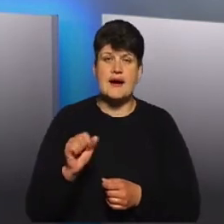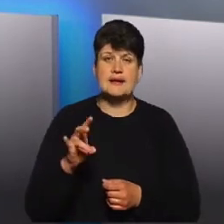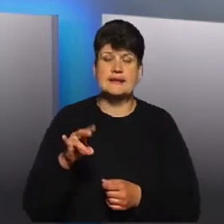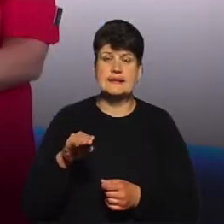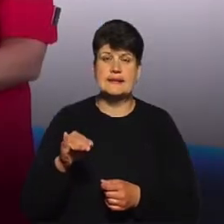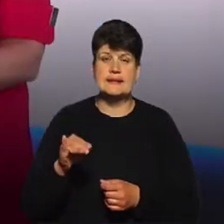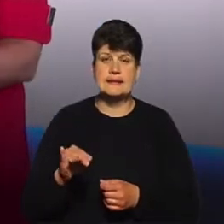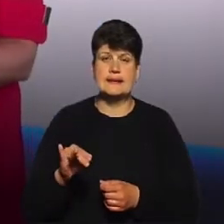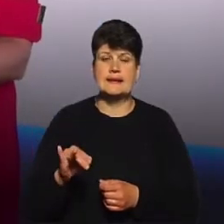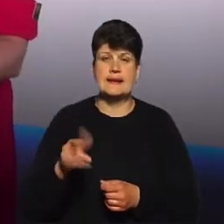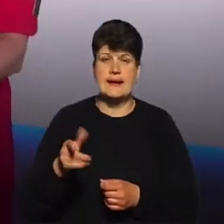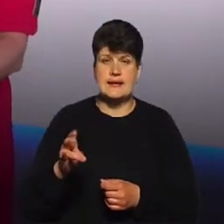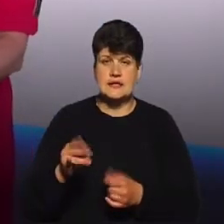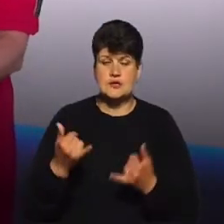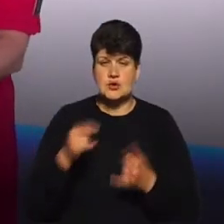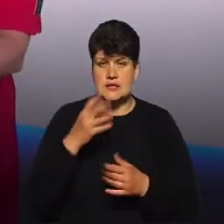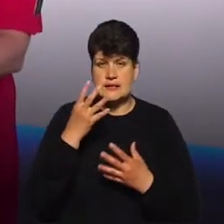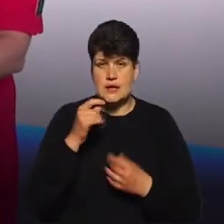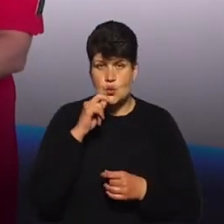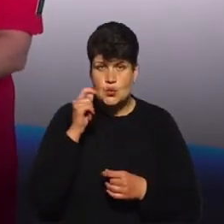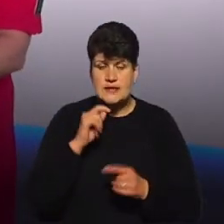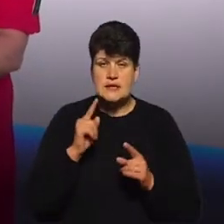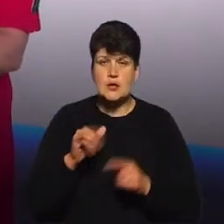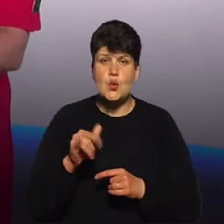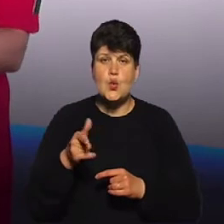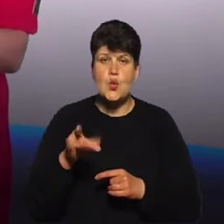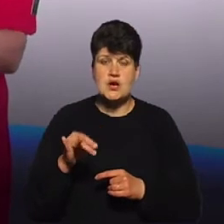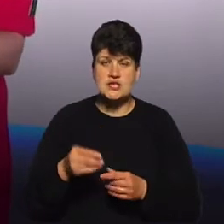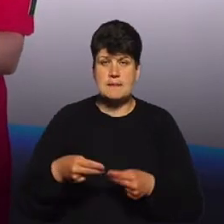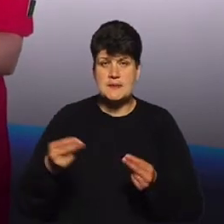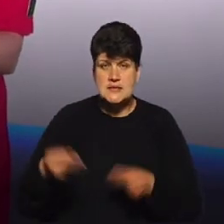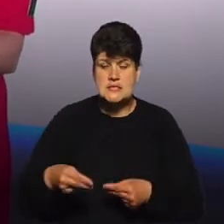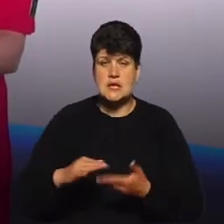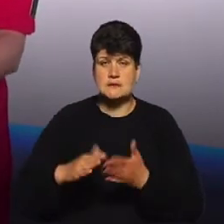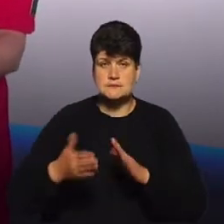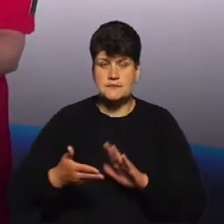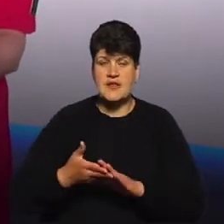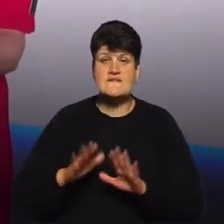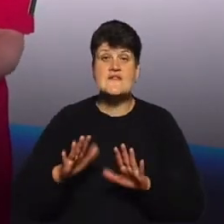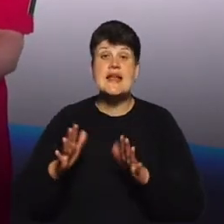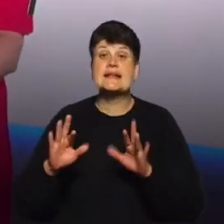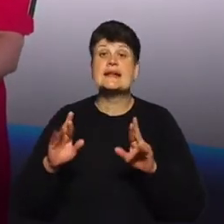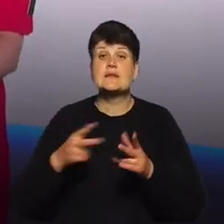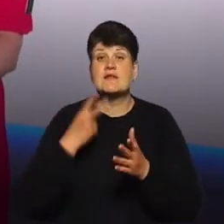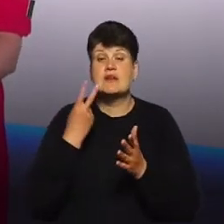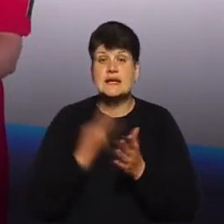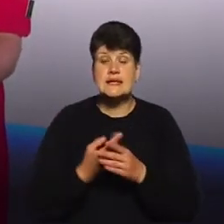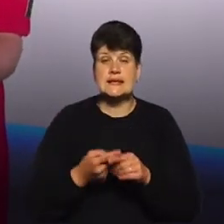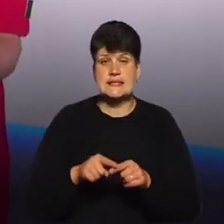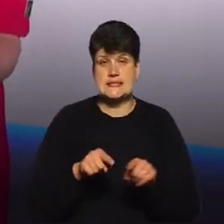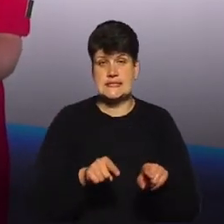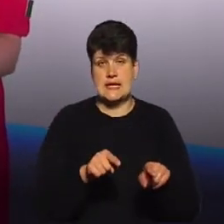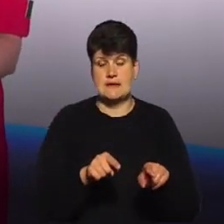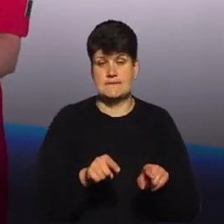на сьогоднішній день тільки з Угорщиною підписала і узгодила варіант, як буде виглядати цей